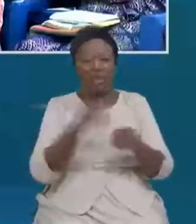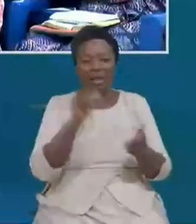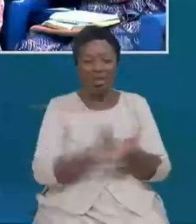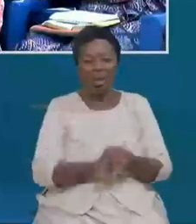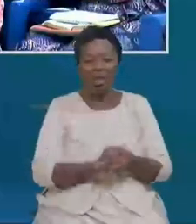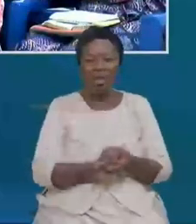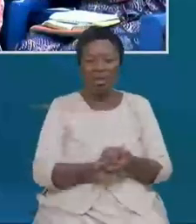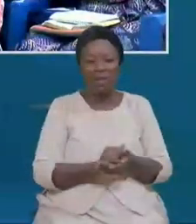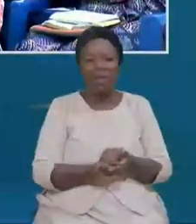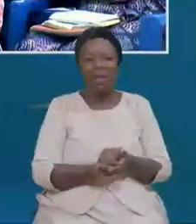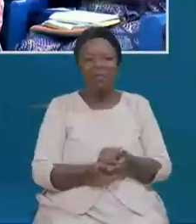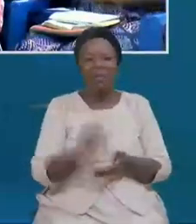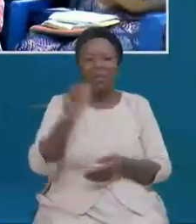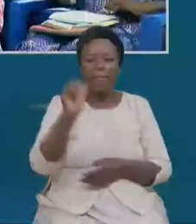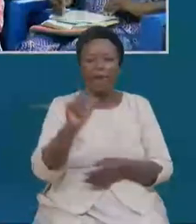Romains 4, 17.